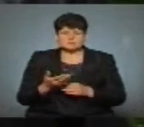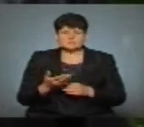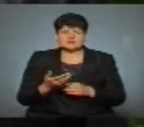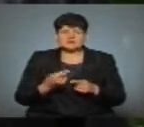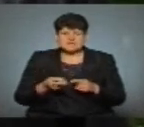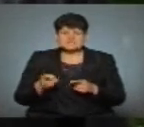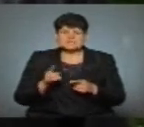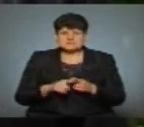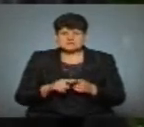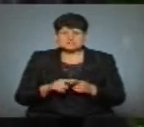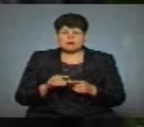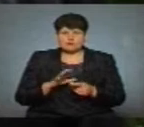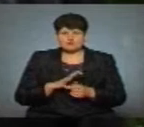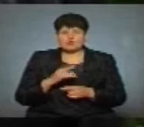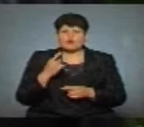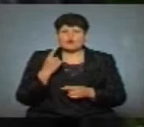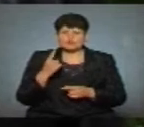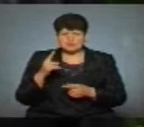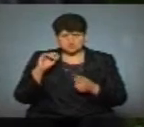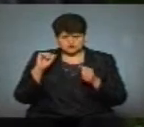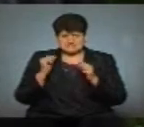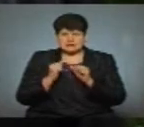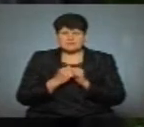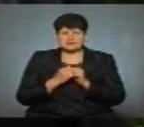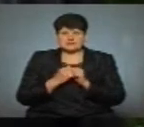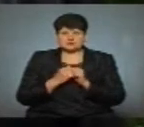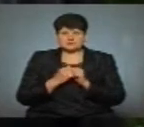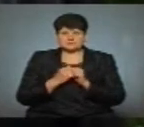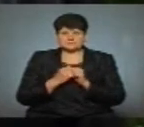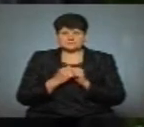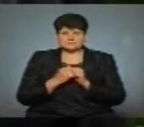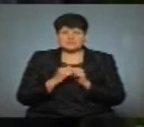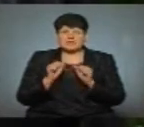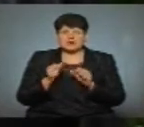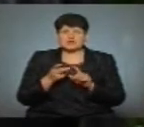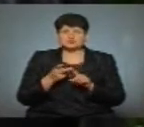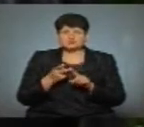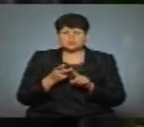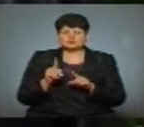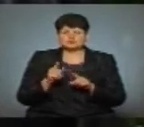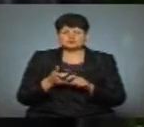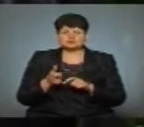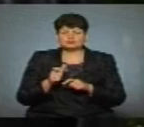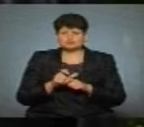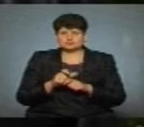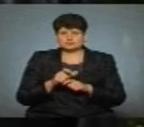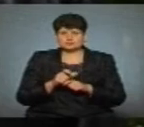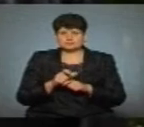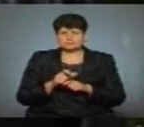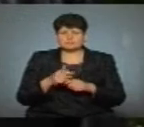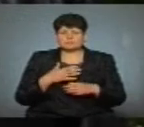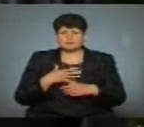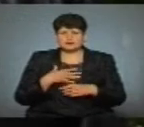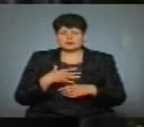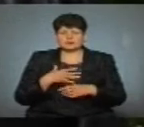Це було одне, що воно запам'яталось. А друге, що дуже багато поклали ми своїх